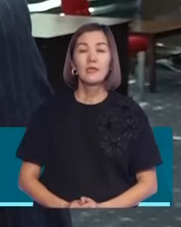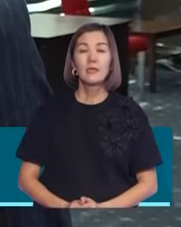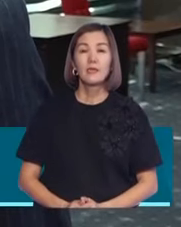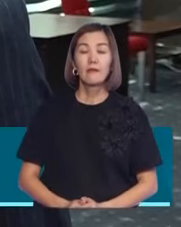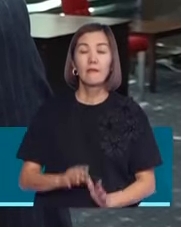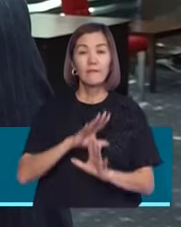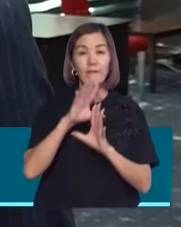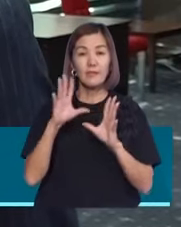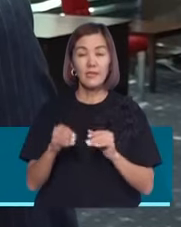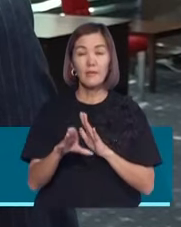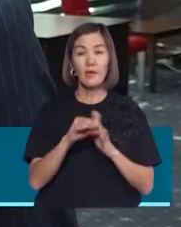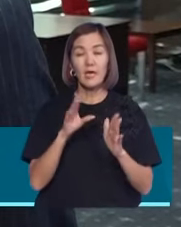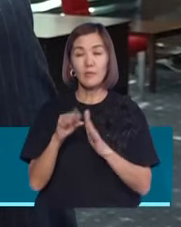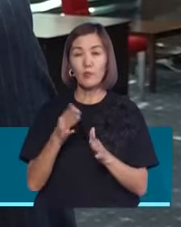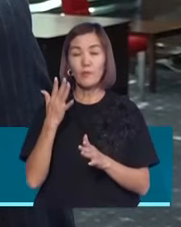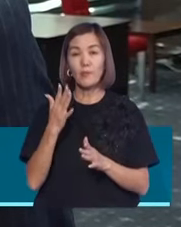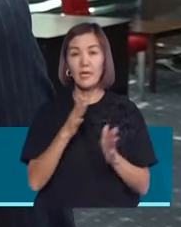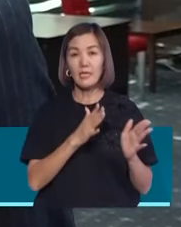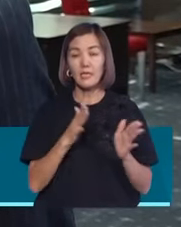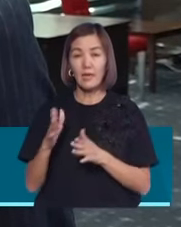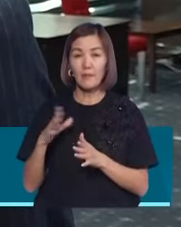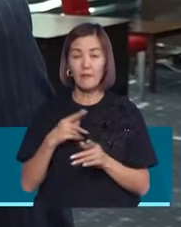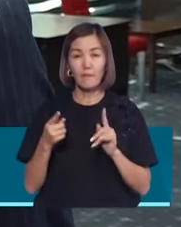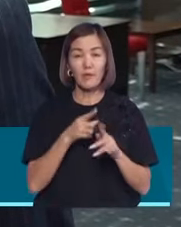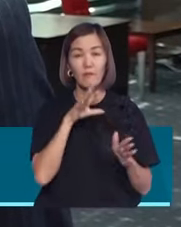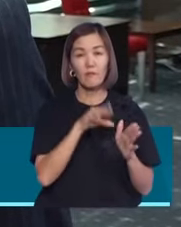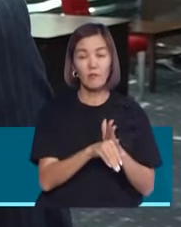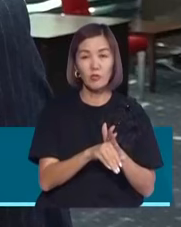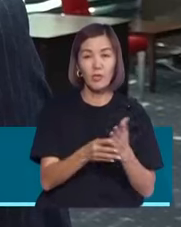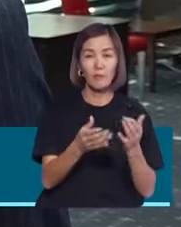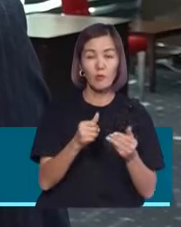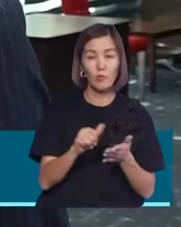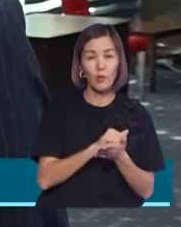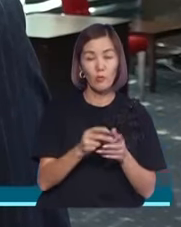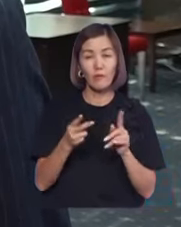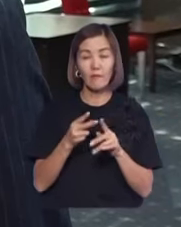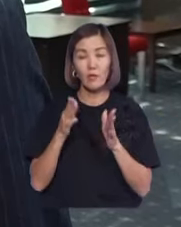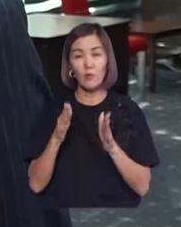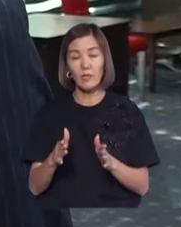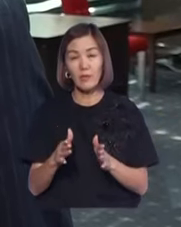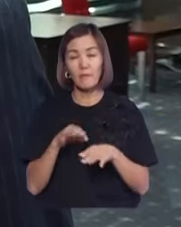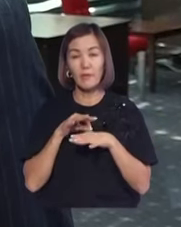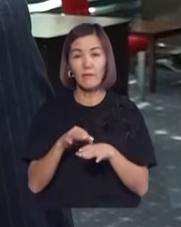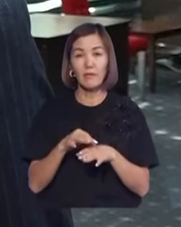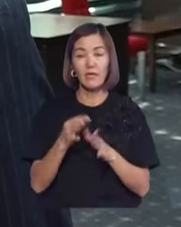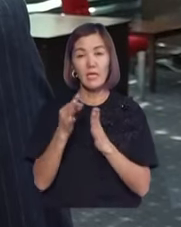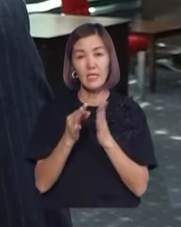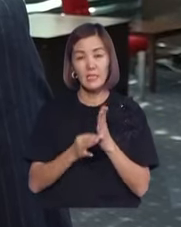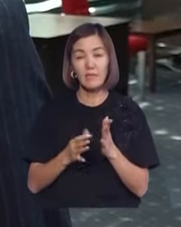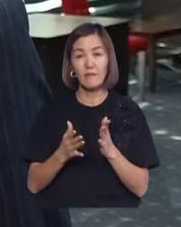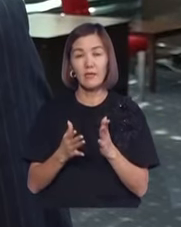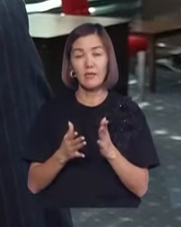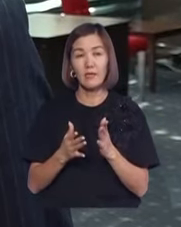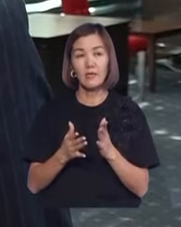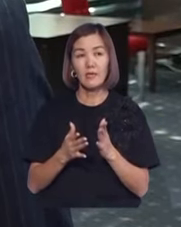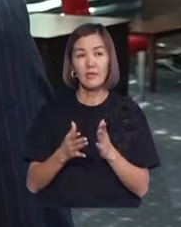В целом отбор состоял из 5 этапов. Первый включал в себя прием документов. На втором этапе проводилось тестирование кандидатов